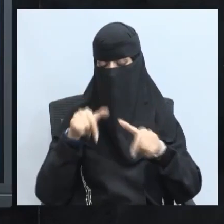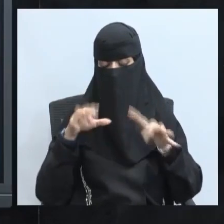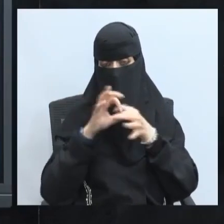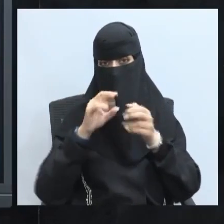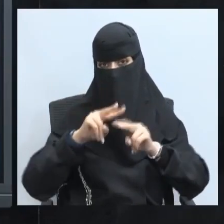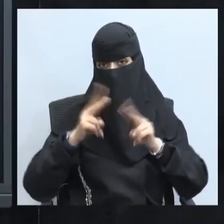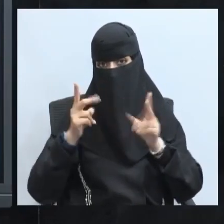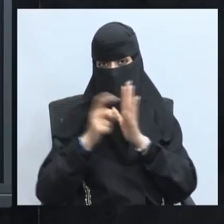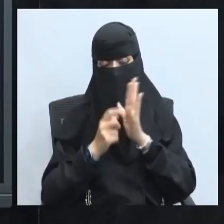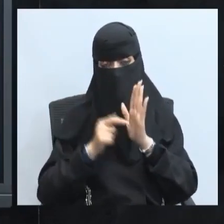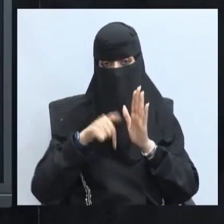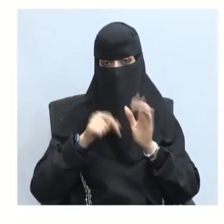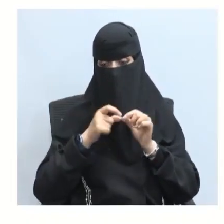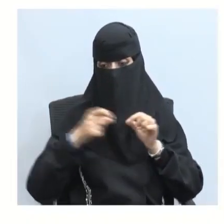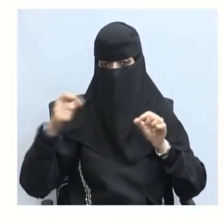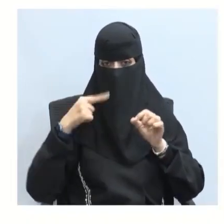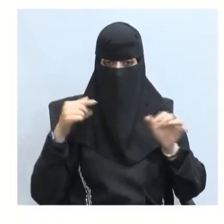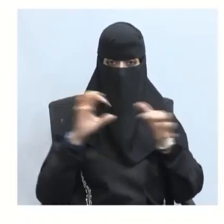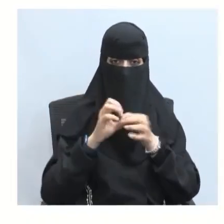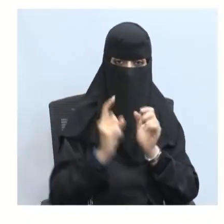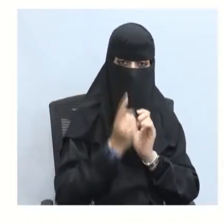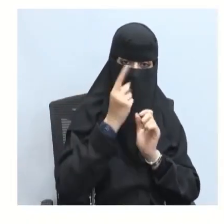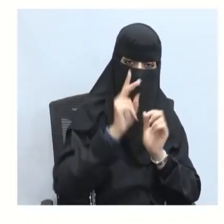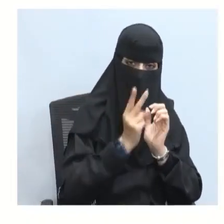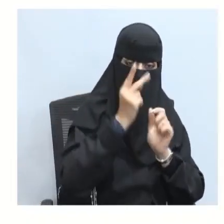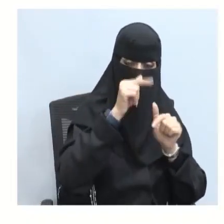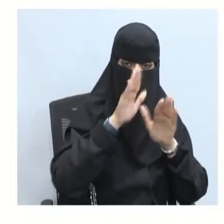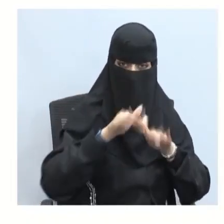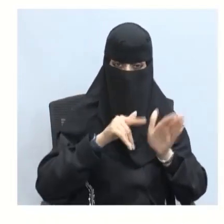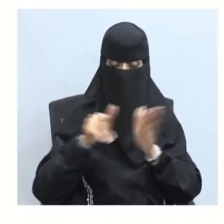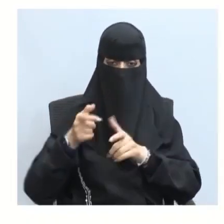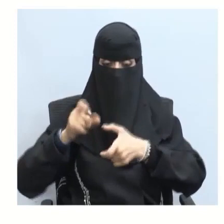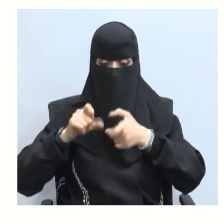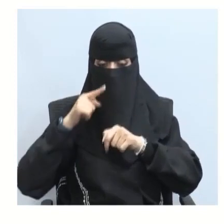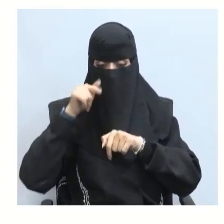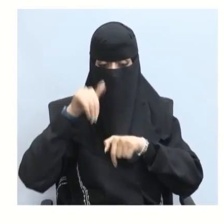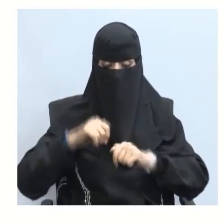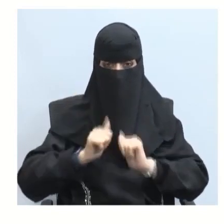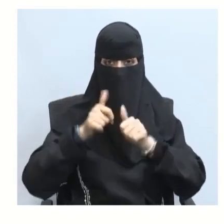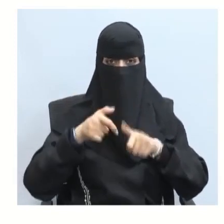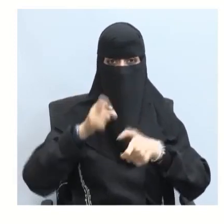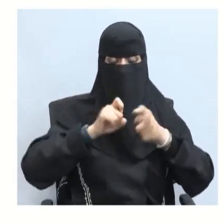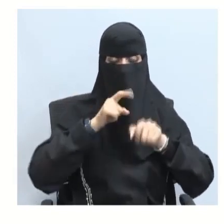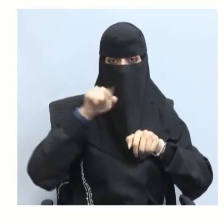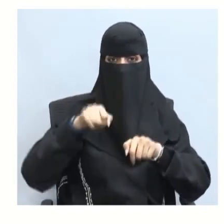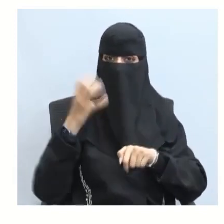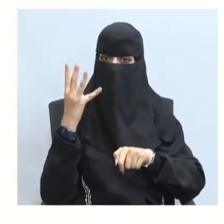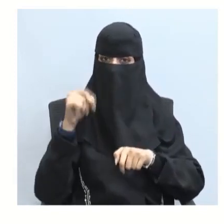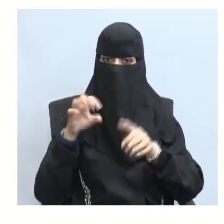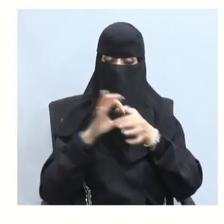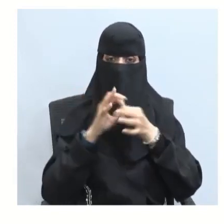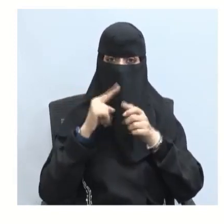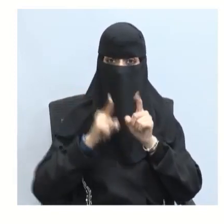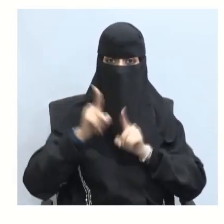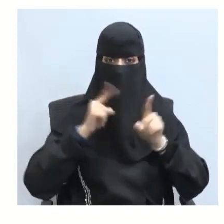باختلاف العناصر بطولها برابطه احاديه او ثنائيه اذا يكون لانه قادر على تكوين اربعه روابط